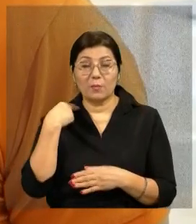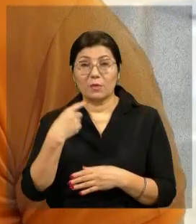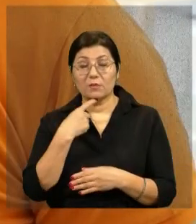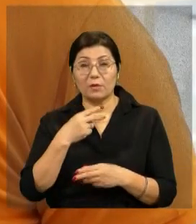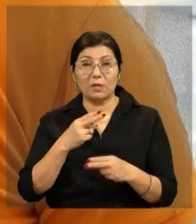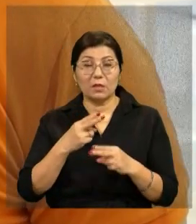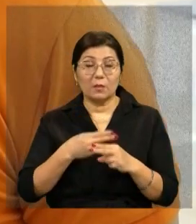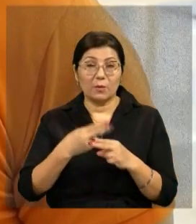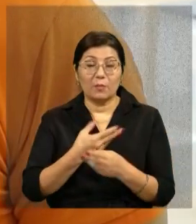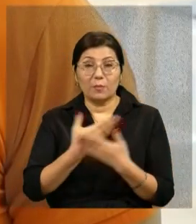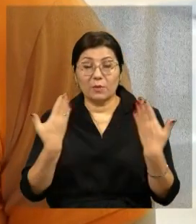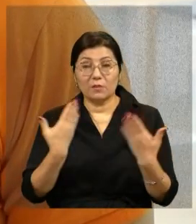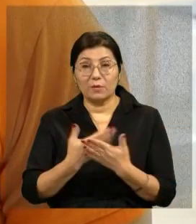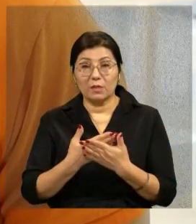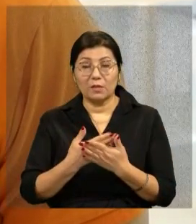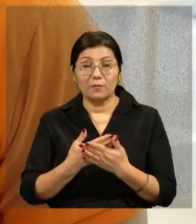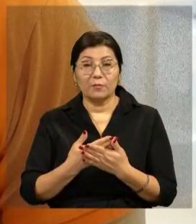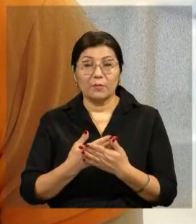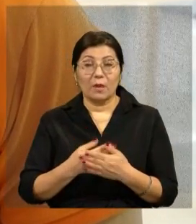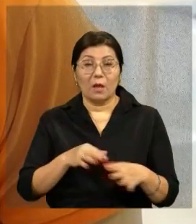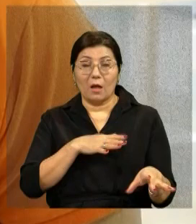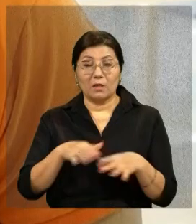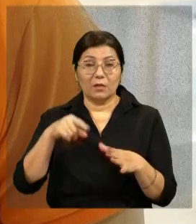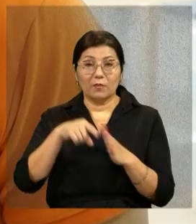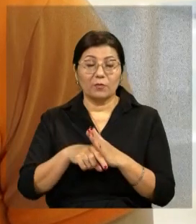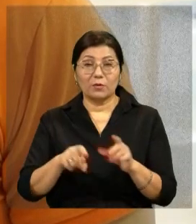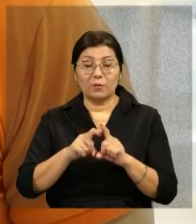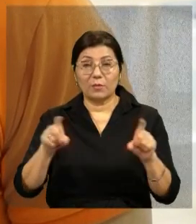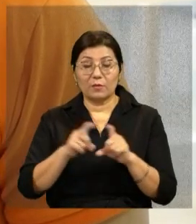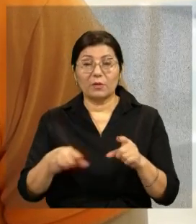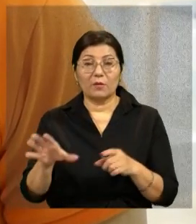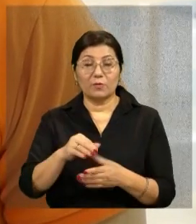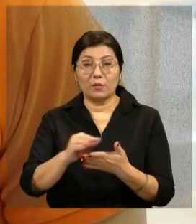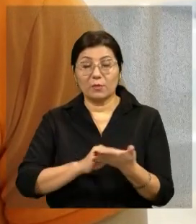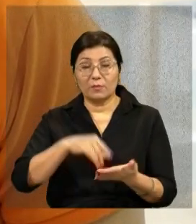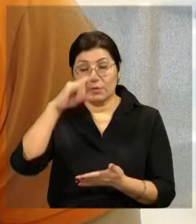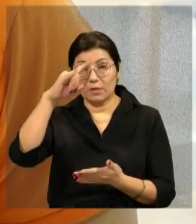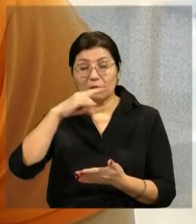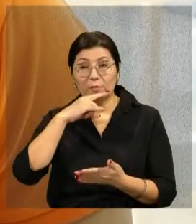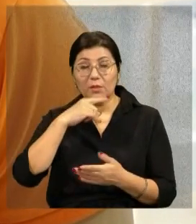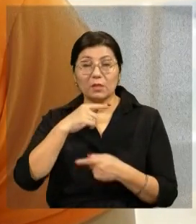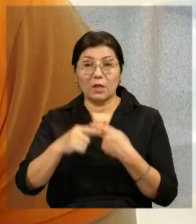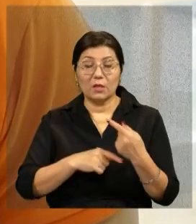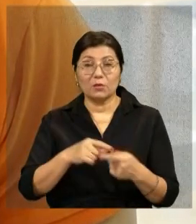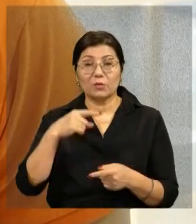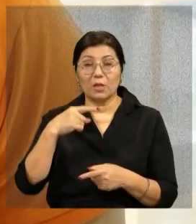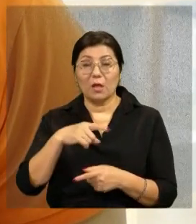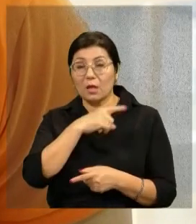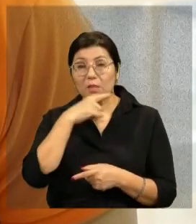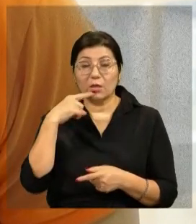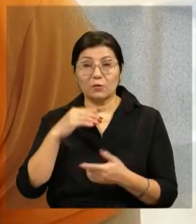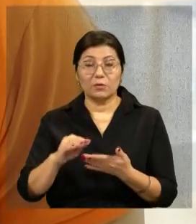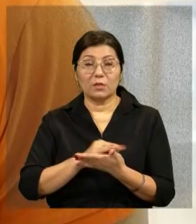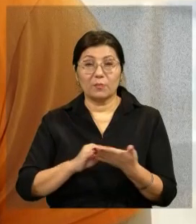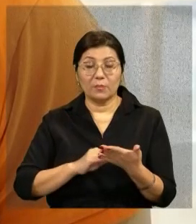нет. Будь то ценники или информация о акциях внутри магазина, сначала все написано на казахском, а затем на русском языке. Магазин не полностью